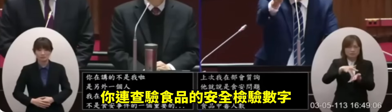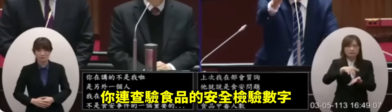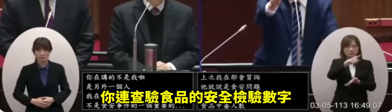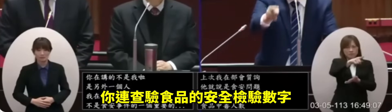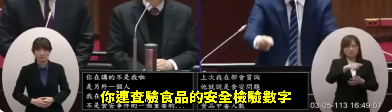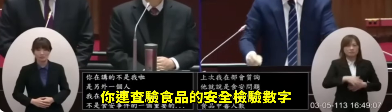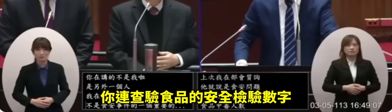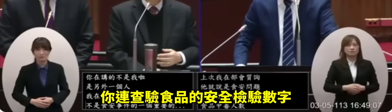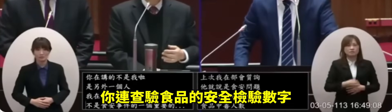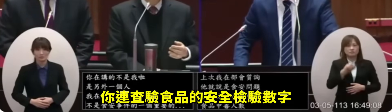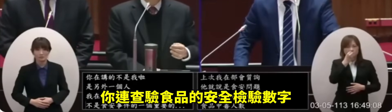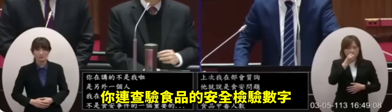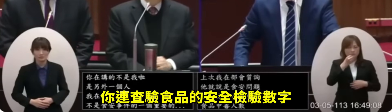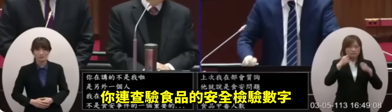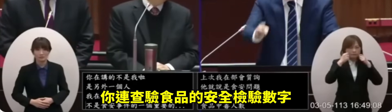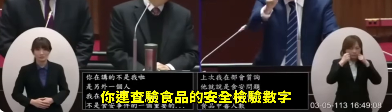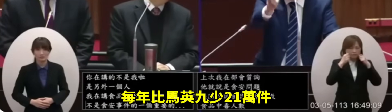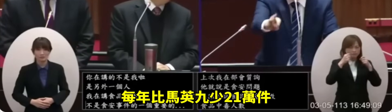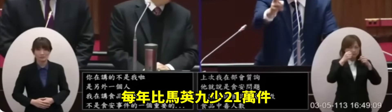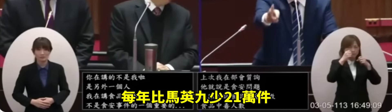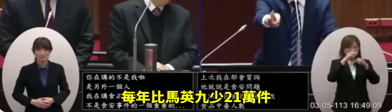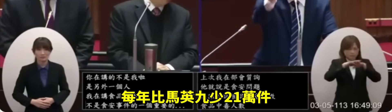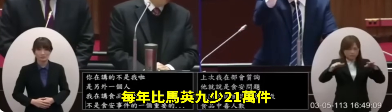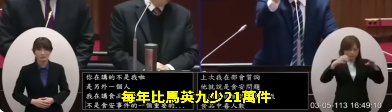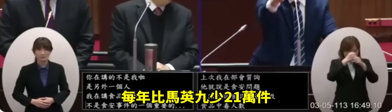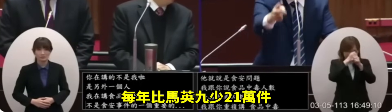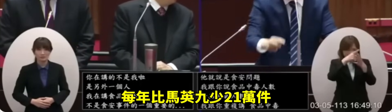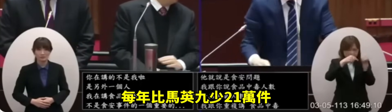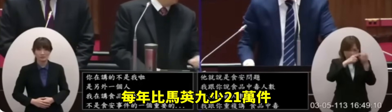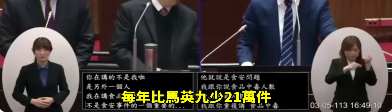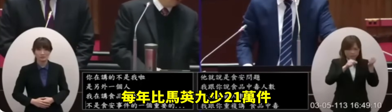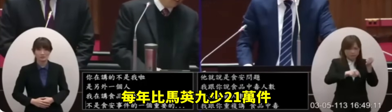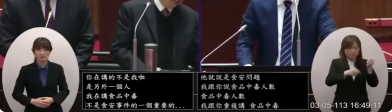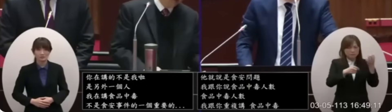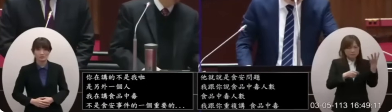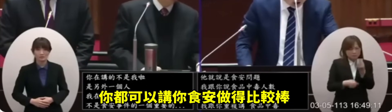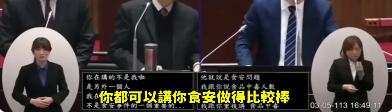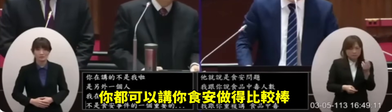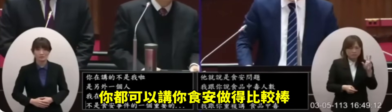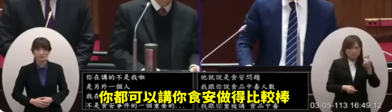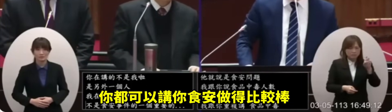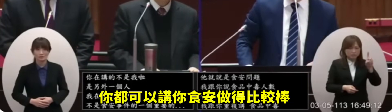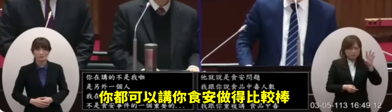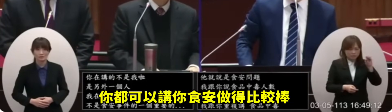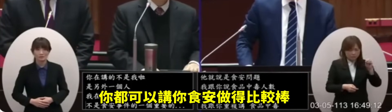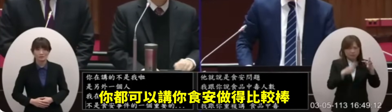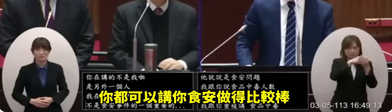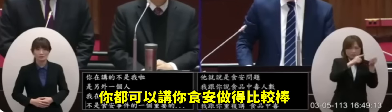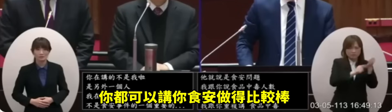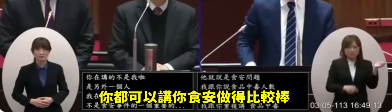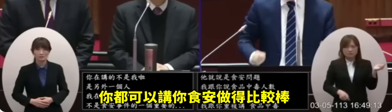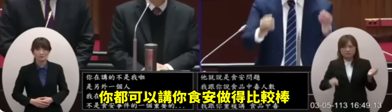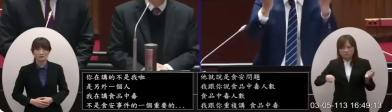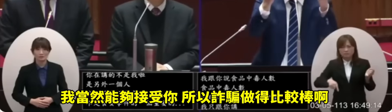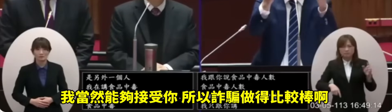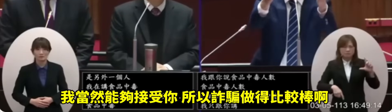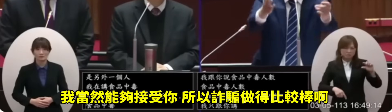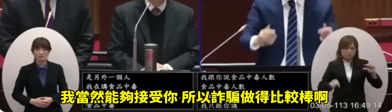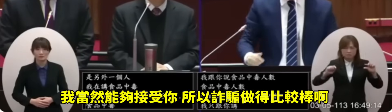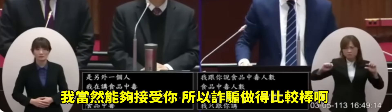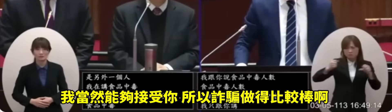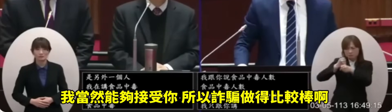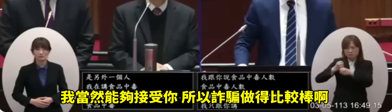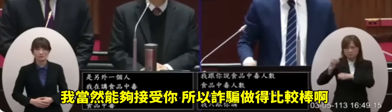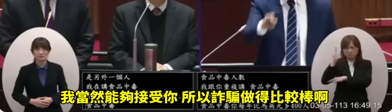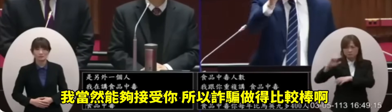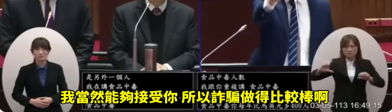连查验食品的安全检验数字每年比马英九少21万件，你都可以讲你食安做得比较棒，我当然能